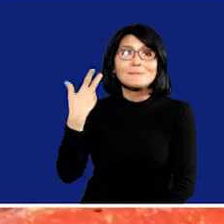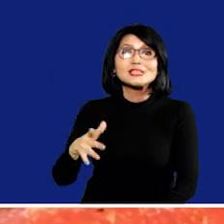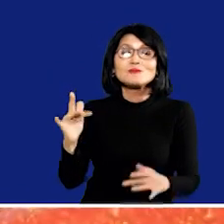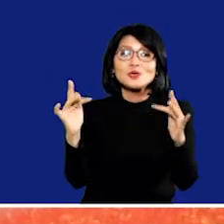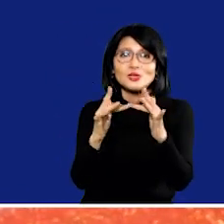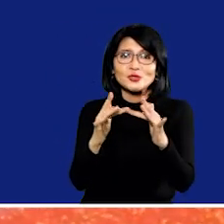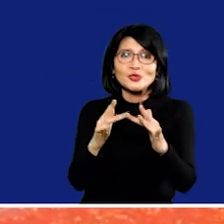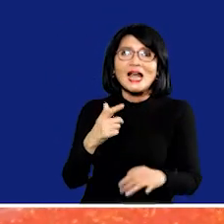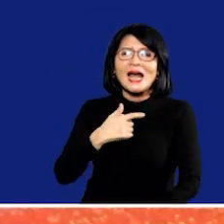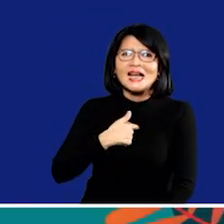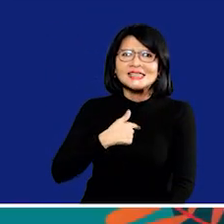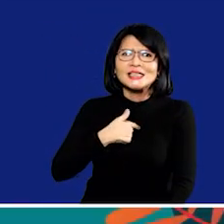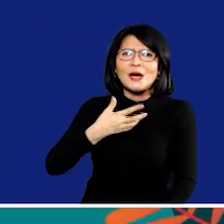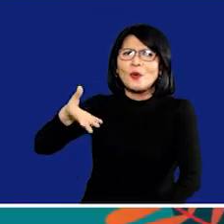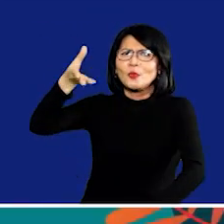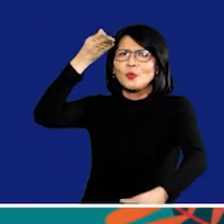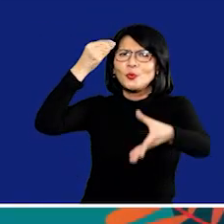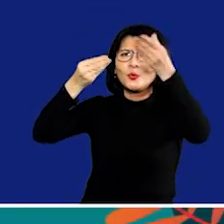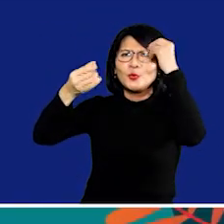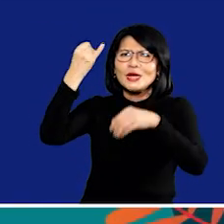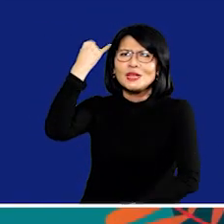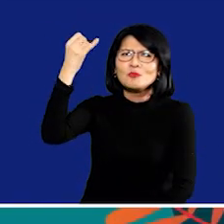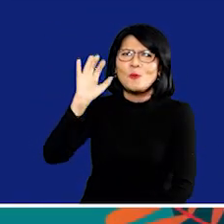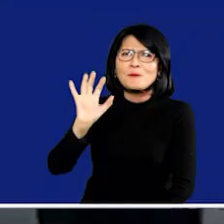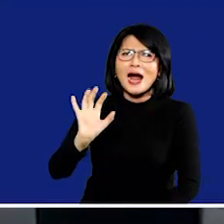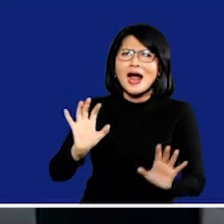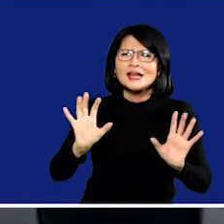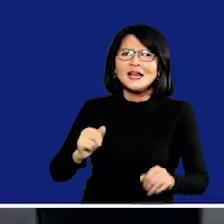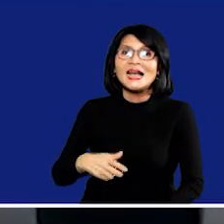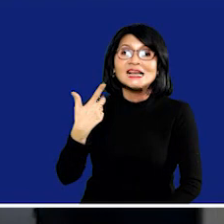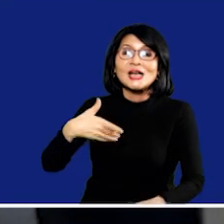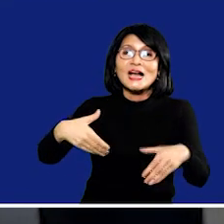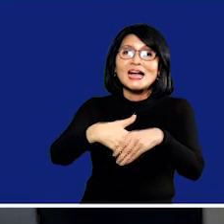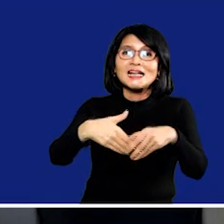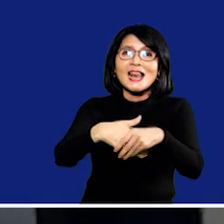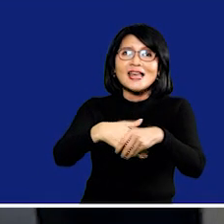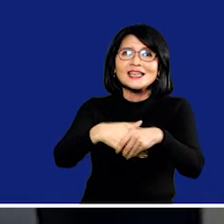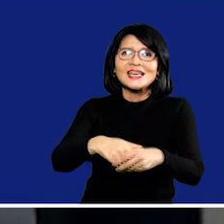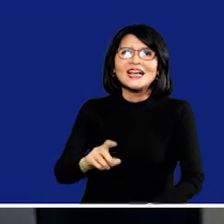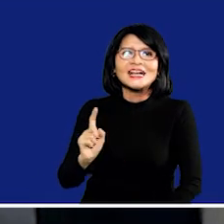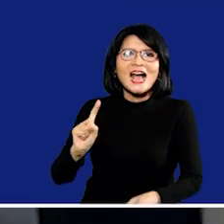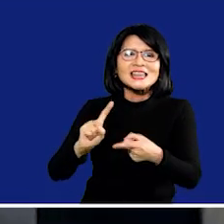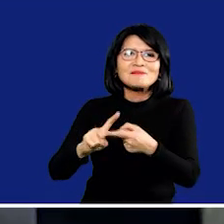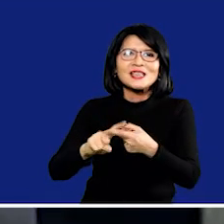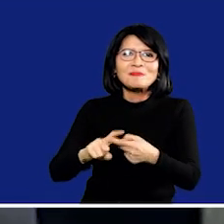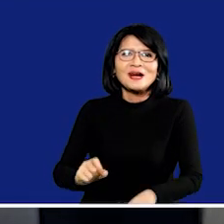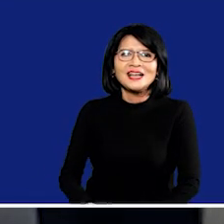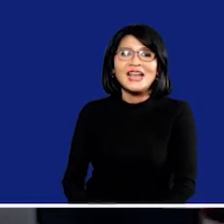walaupun secara daring. Tapi saya juga dapat ilmu yang sangat banyak. Saya juga dapat berkenalan